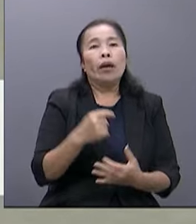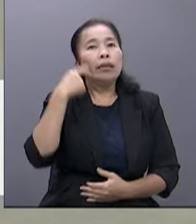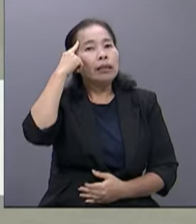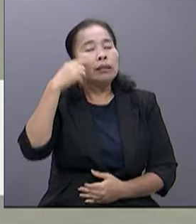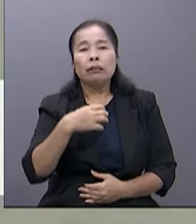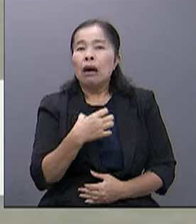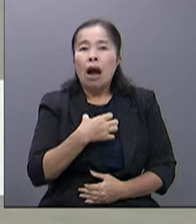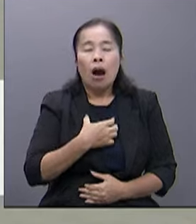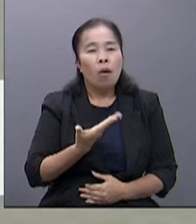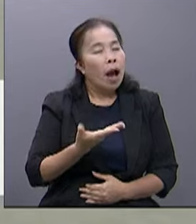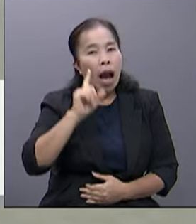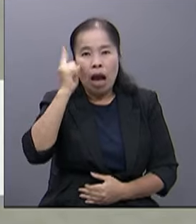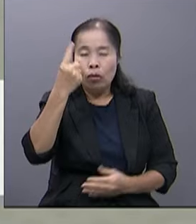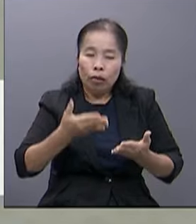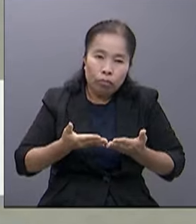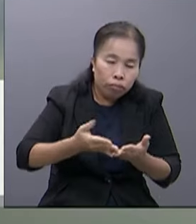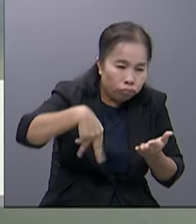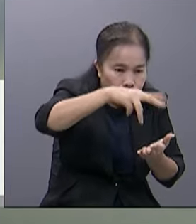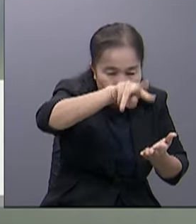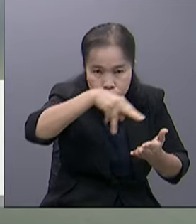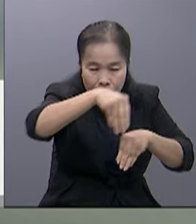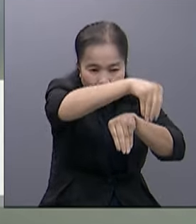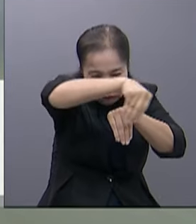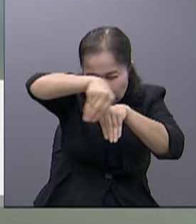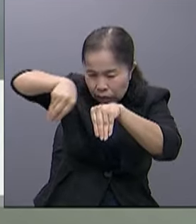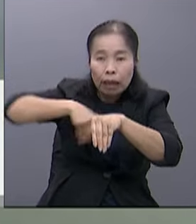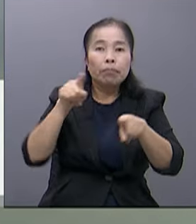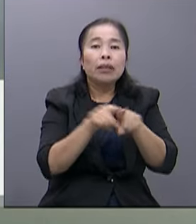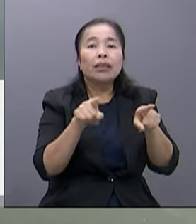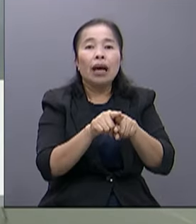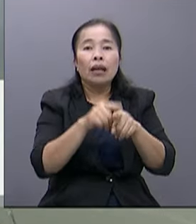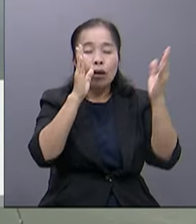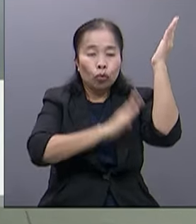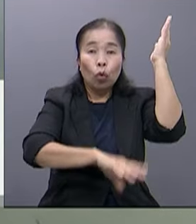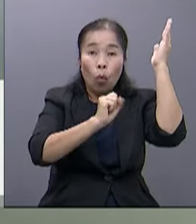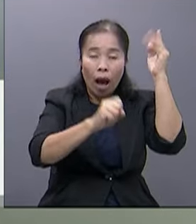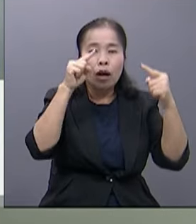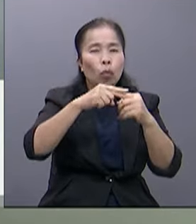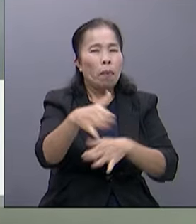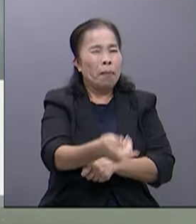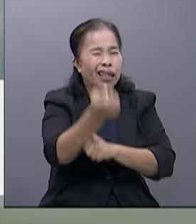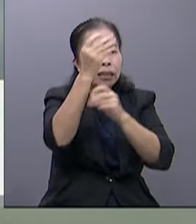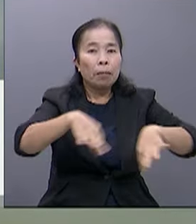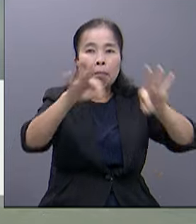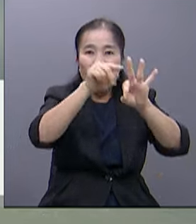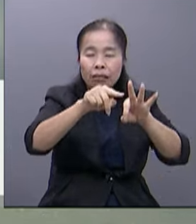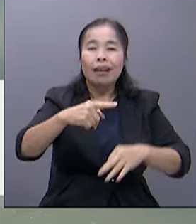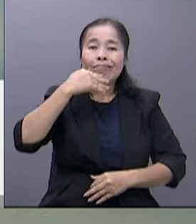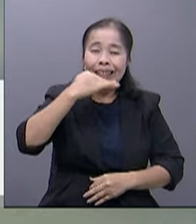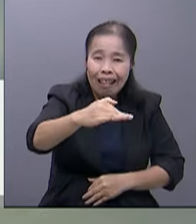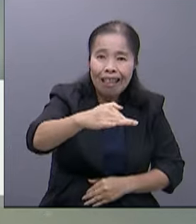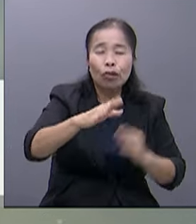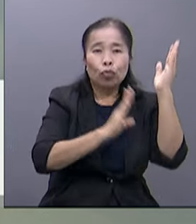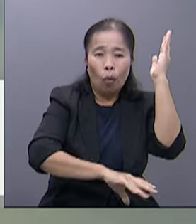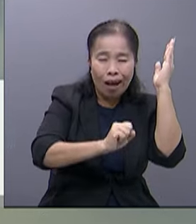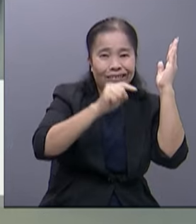นที่สำรวจในบริเวณใกล้เคียงเพิ่มเติมโดยเฉพาะในแหล่งประมงที่สำคัญอย่างทะเลสาบสงขลา